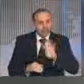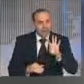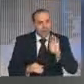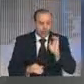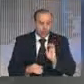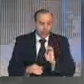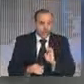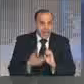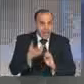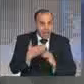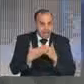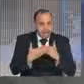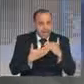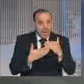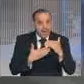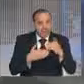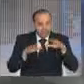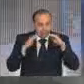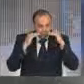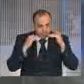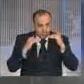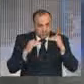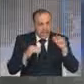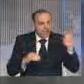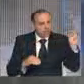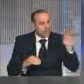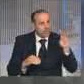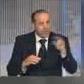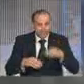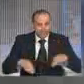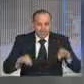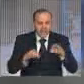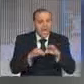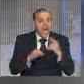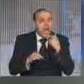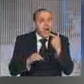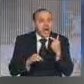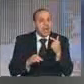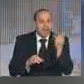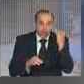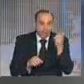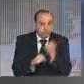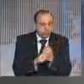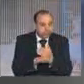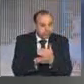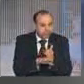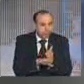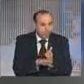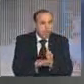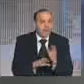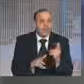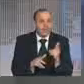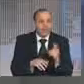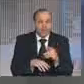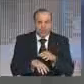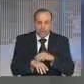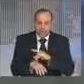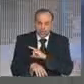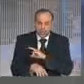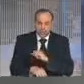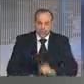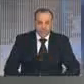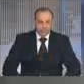والجنوبيه وبناء مقر جديد ل شركه النقل بالساحل من ابرز المشاريع التي تنتظر الانجاز بولايه